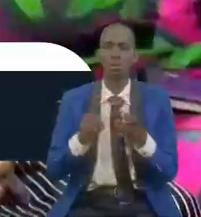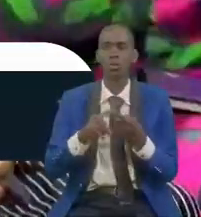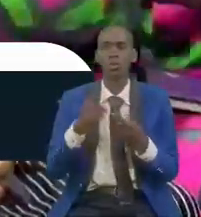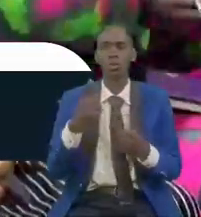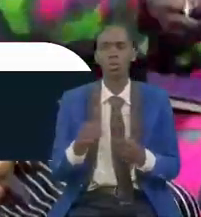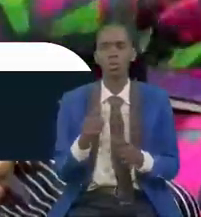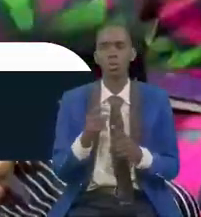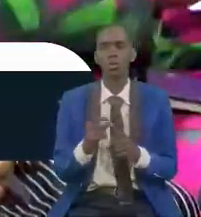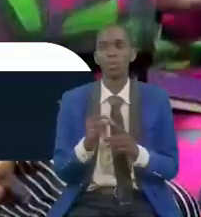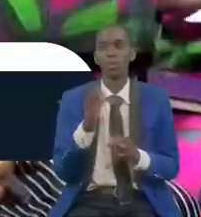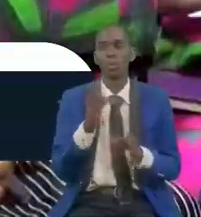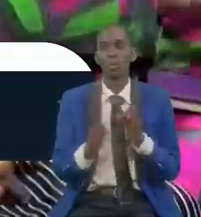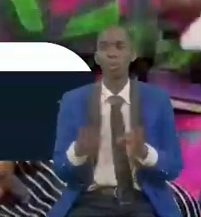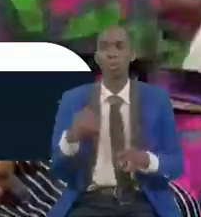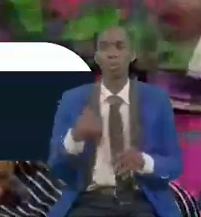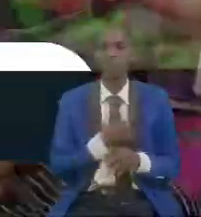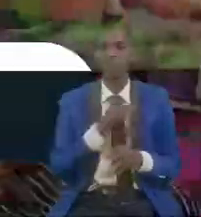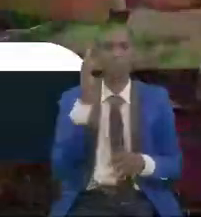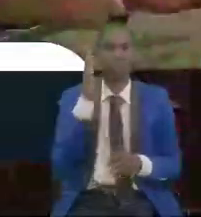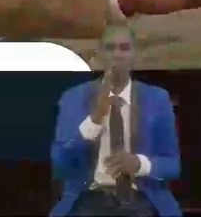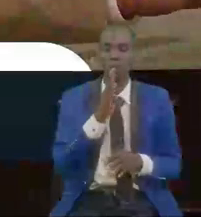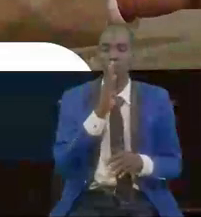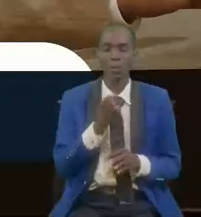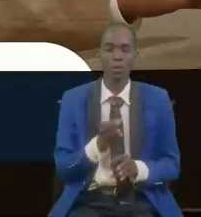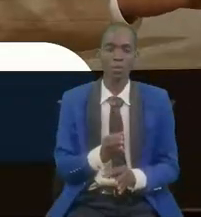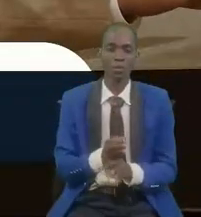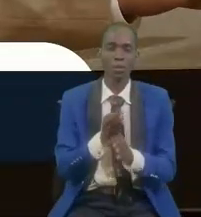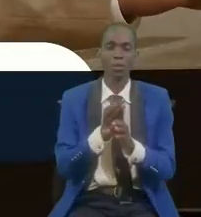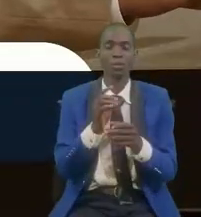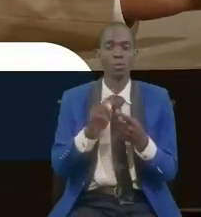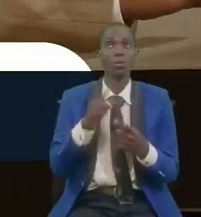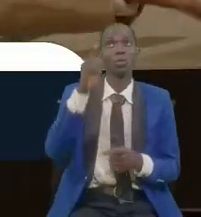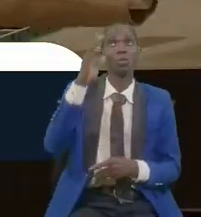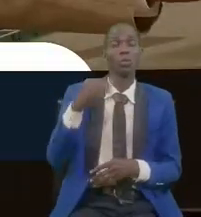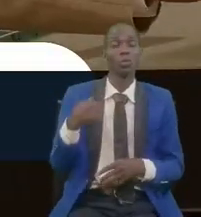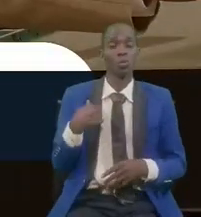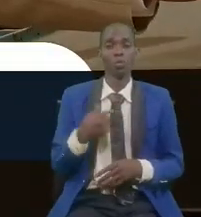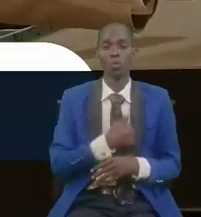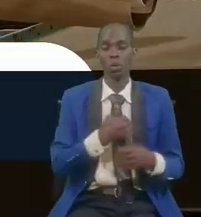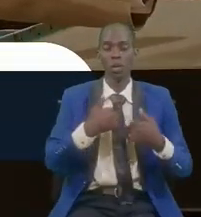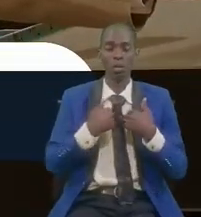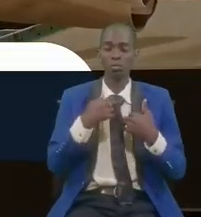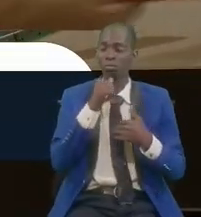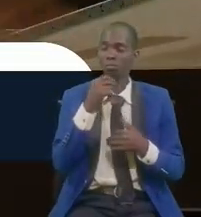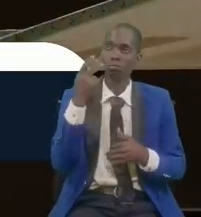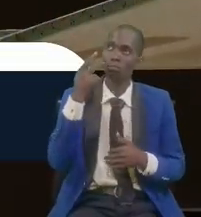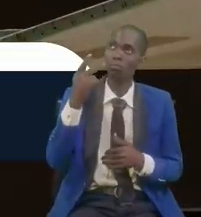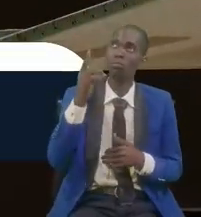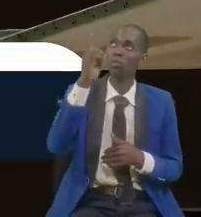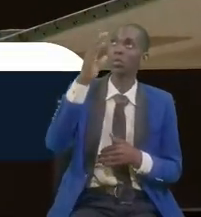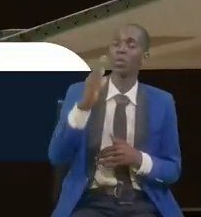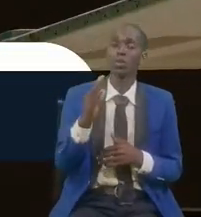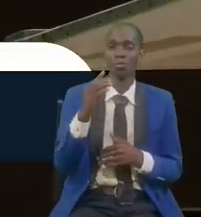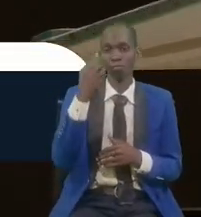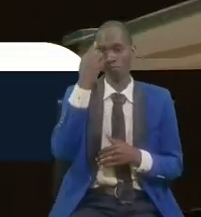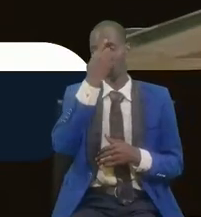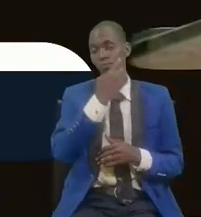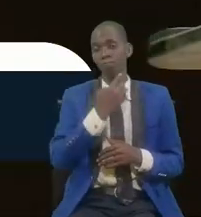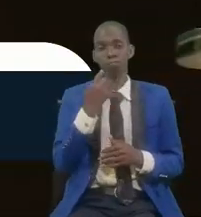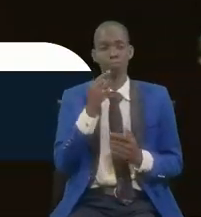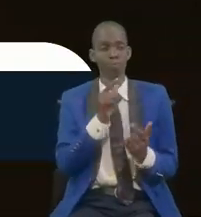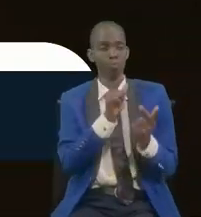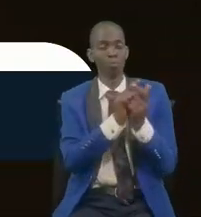Si nous serons fidèles à Dieu, nous n'avons pas vu Dieu face à face, mais nous avons sa parole. La fidélité